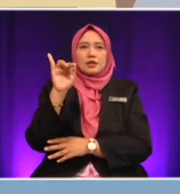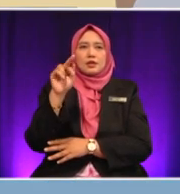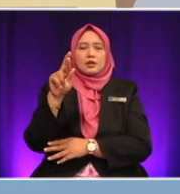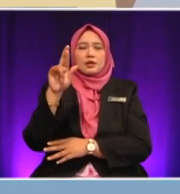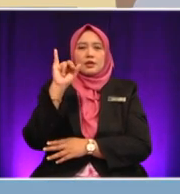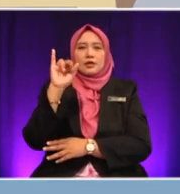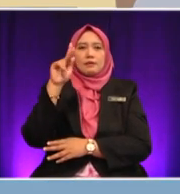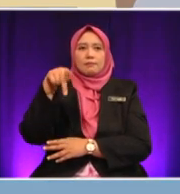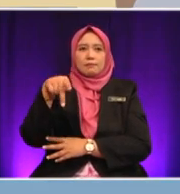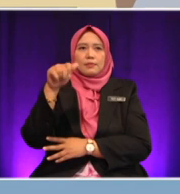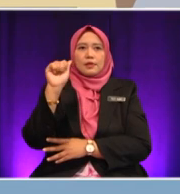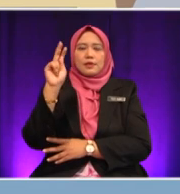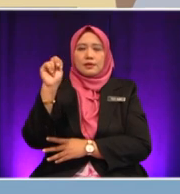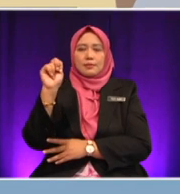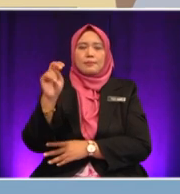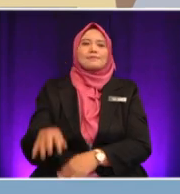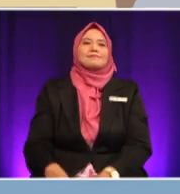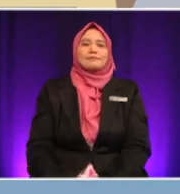membangun lama